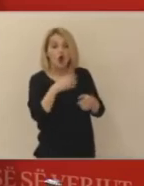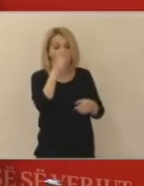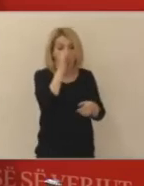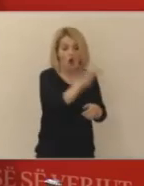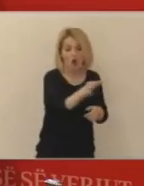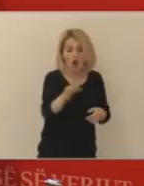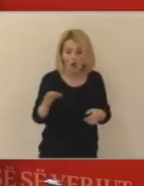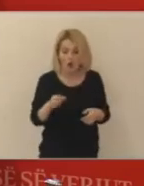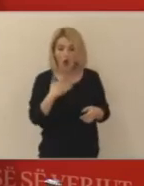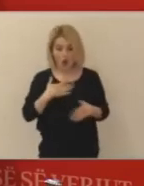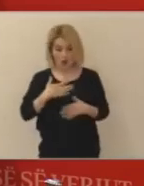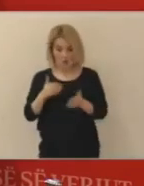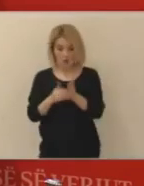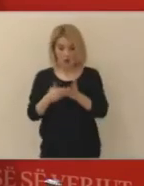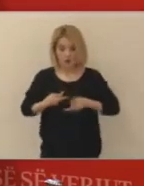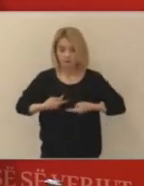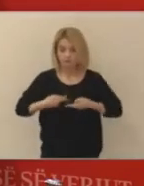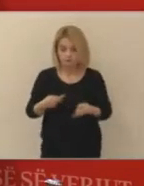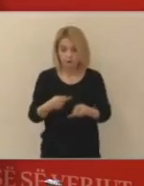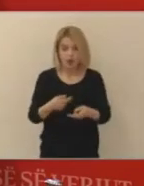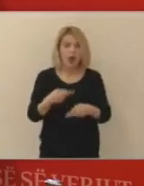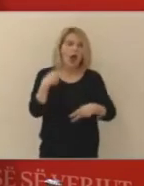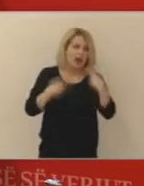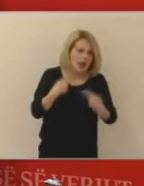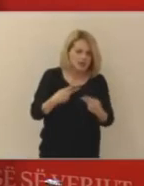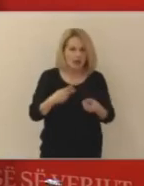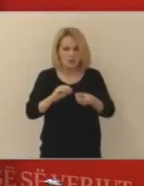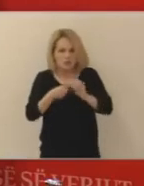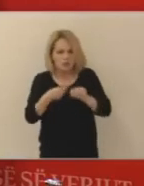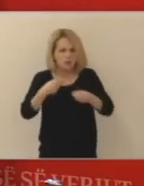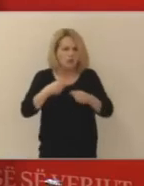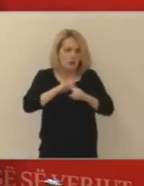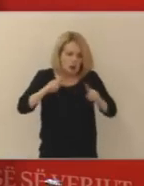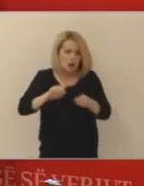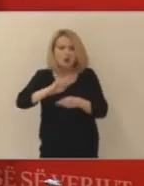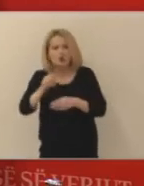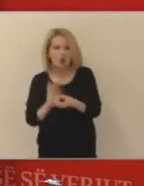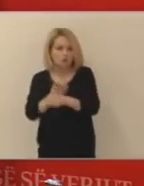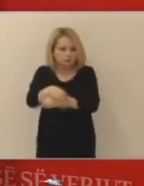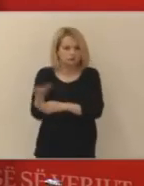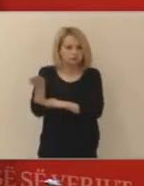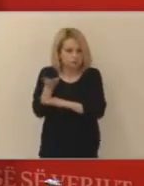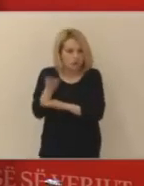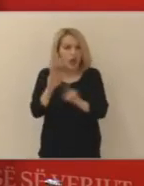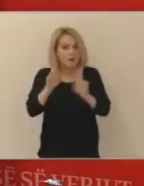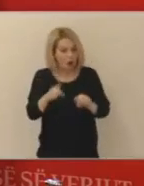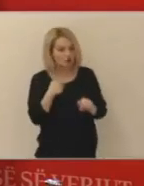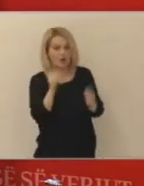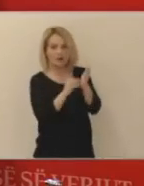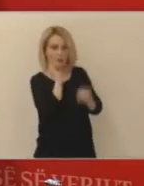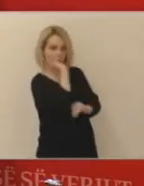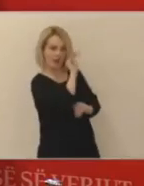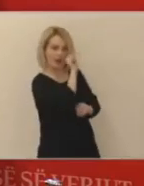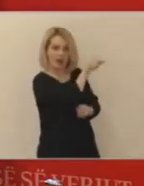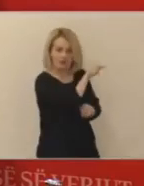оние кои што сакаат да вршат достава на храна, ресторани, маркети и разен друг вид на угостителски објекти, ќе може да се пријават и